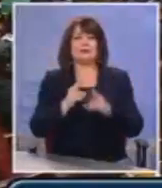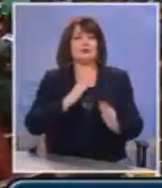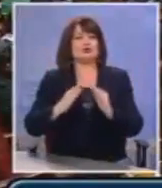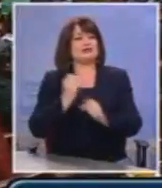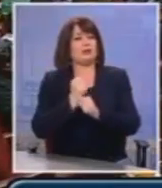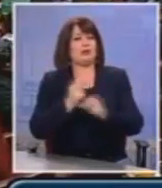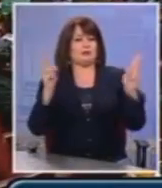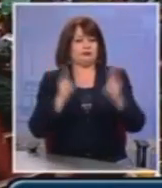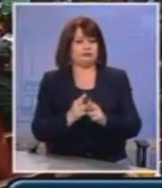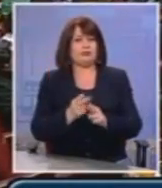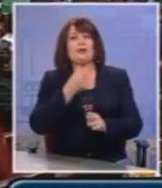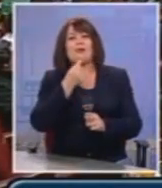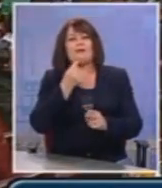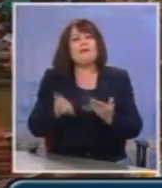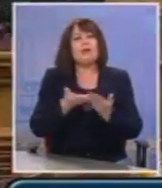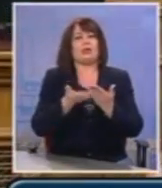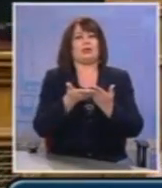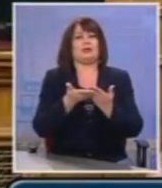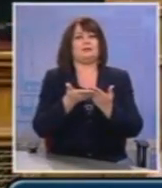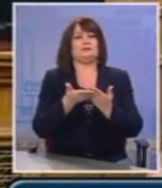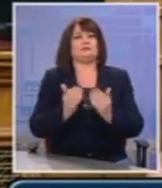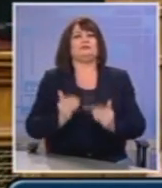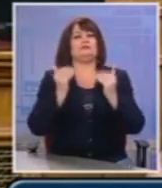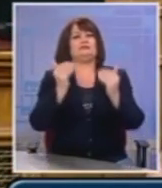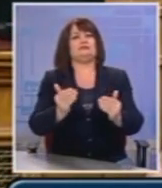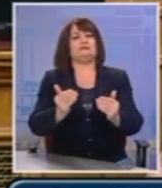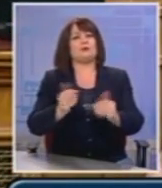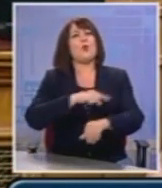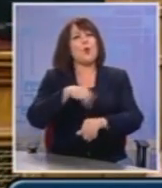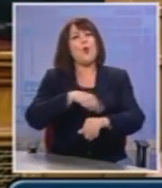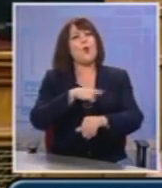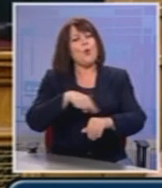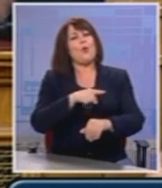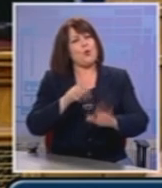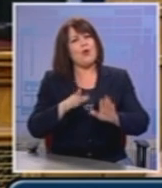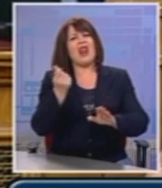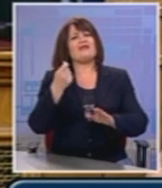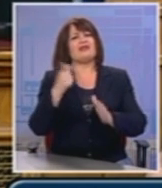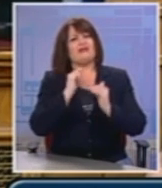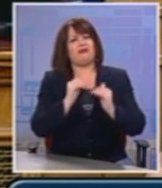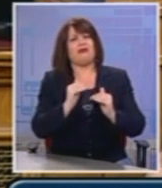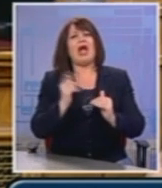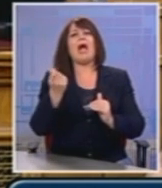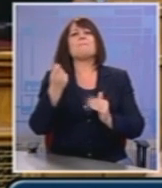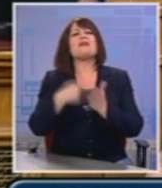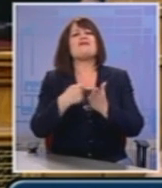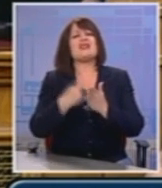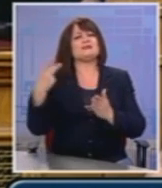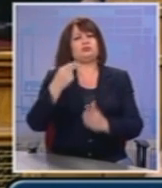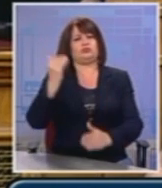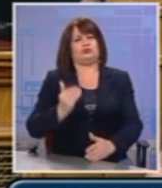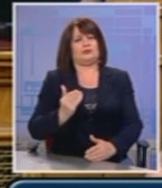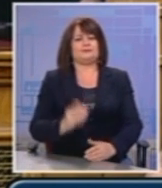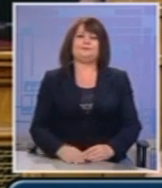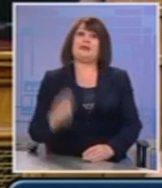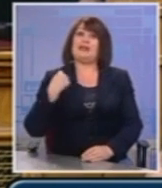εργασίας διευκόλυναν την παράταση του χρόνου της εργασίας και περιέκοψαν τις αμοιβές στο